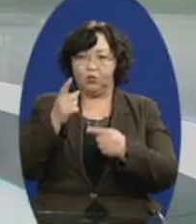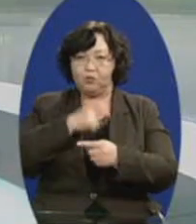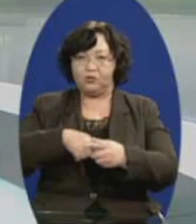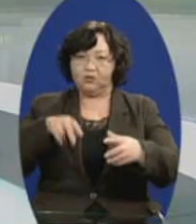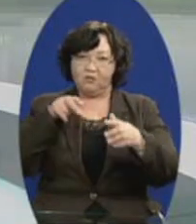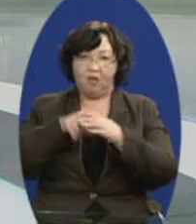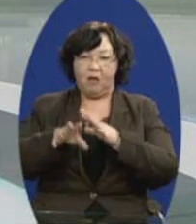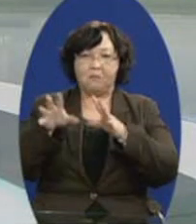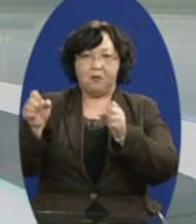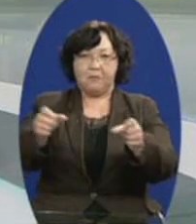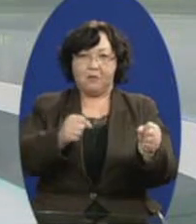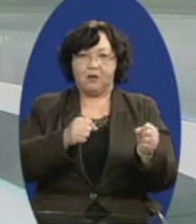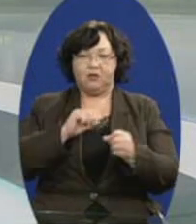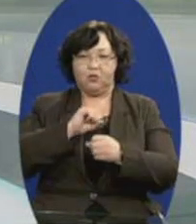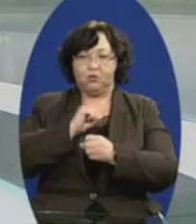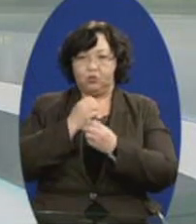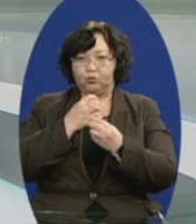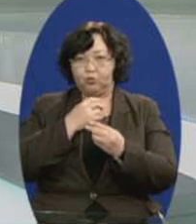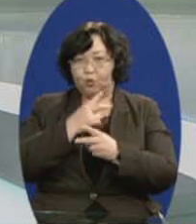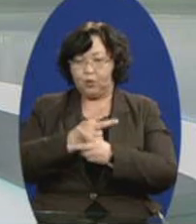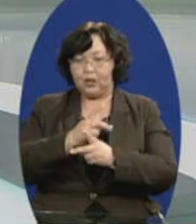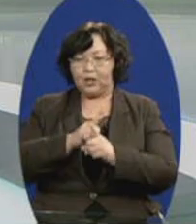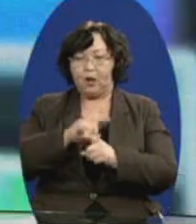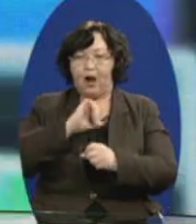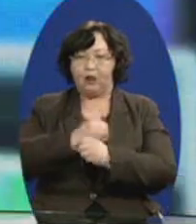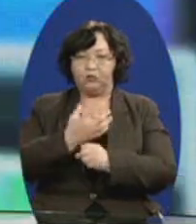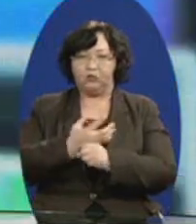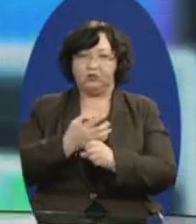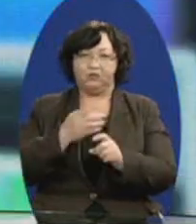ийм кейс гэдэг юм байна. Баярлалаа гэрчлүүлнэ. Дараагийн мэдээ. Улсын